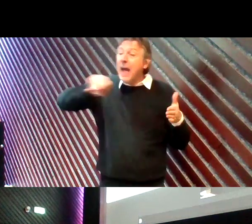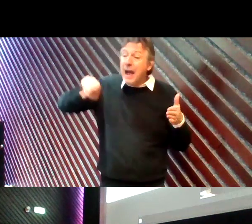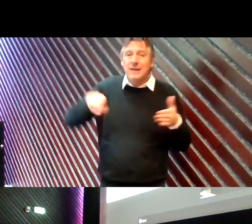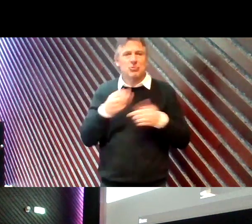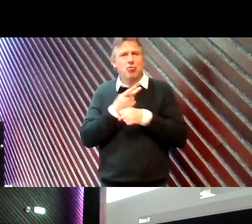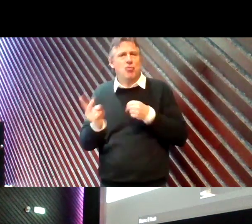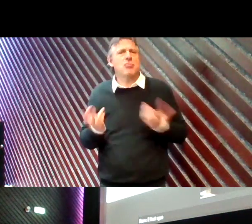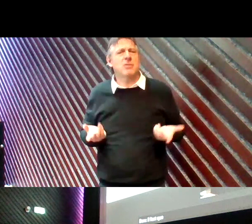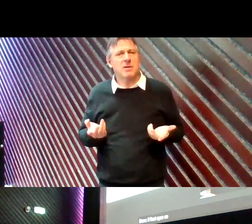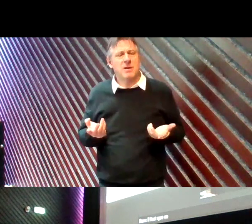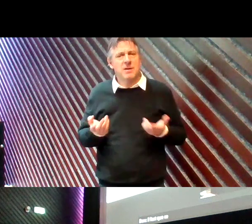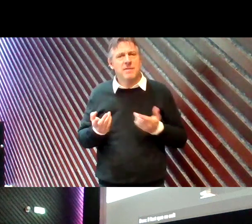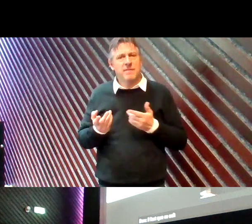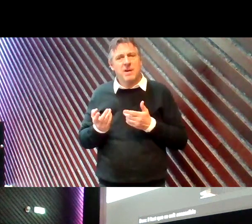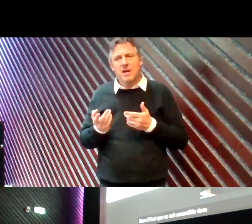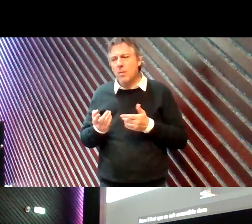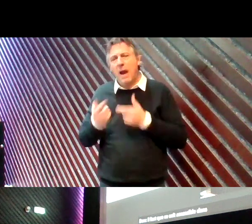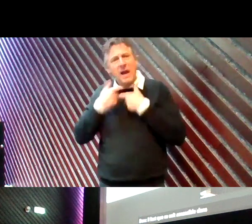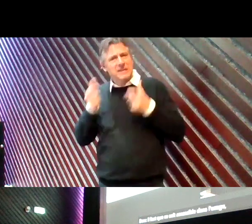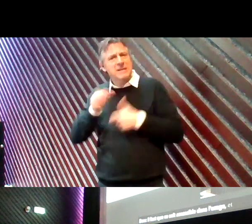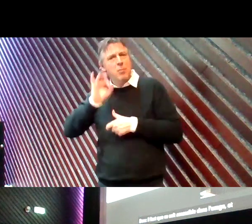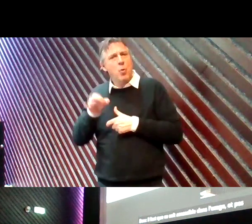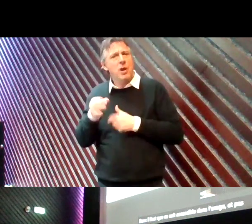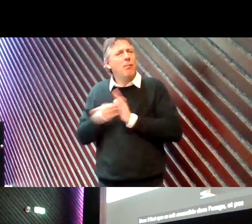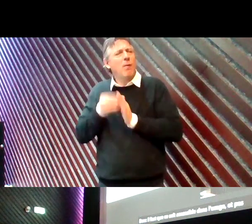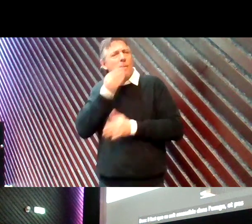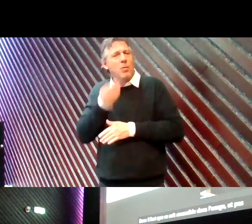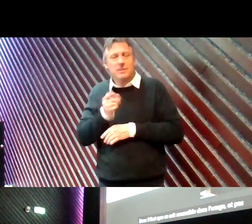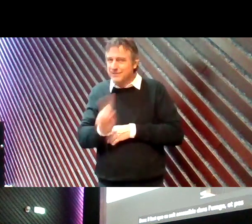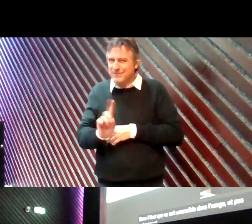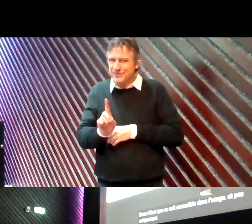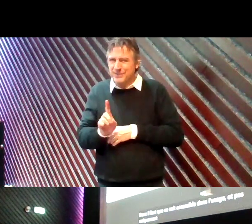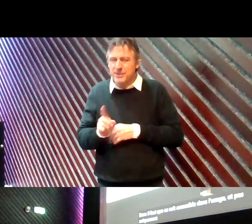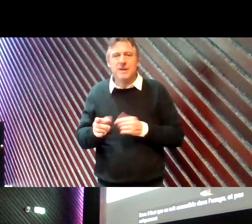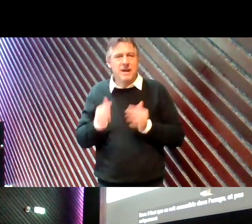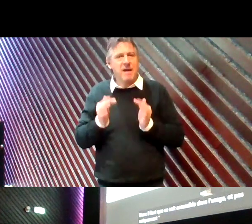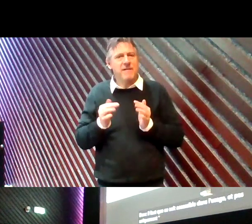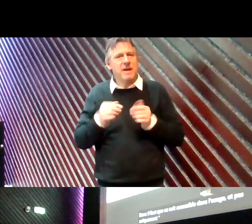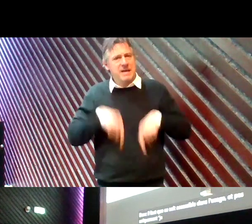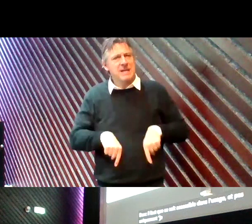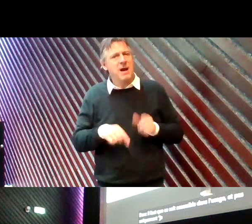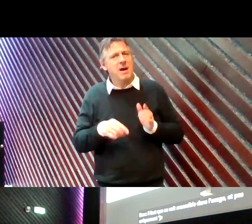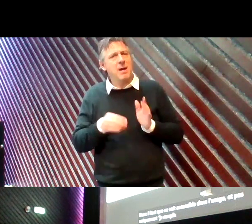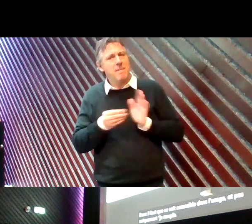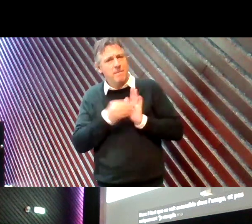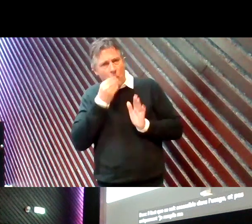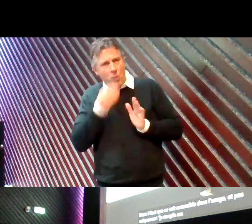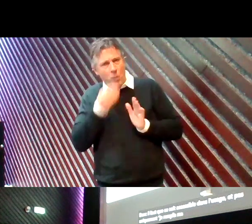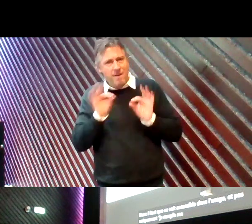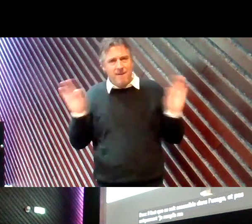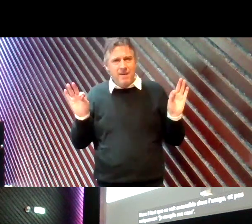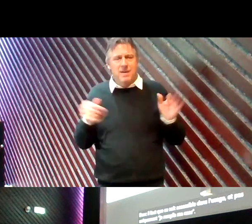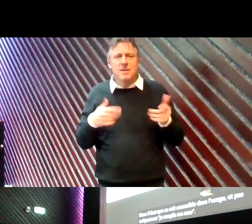accessible et donc du coup par rapport à la réglementation de l'état j'ai je suis je suis par exemple moi aussi